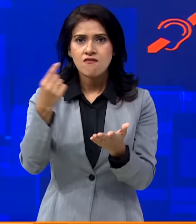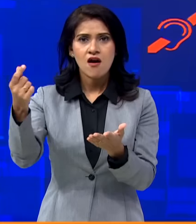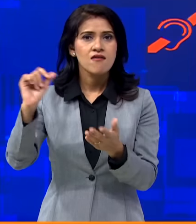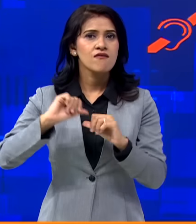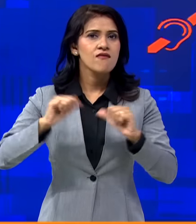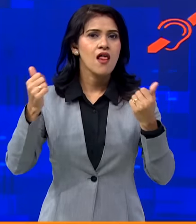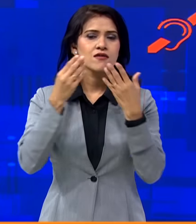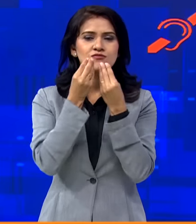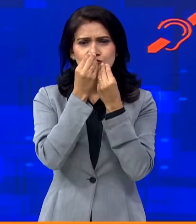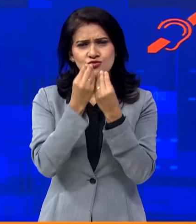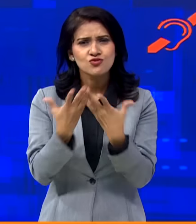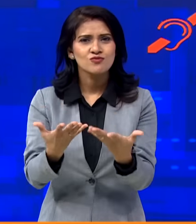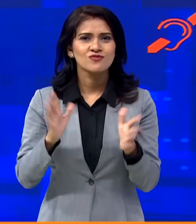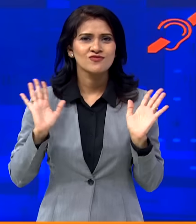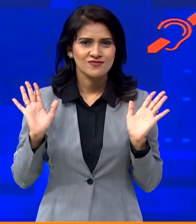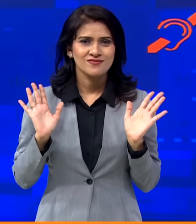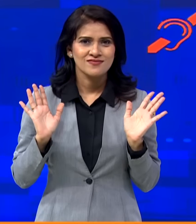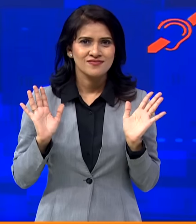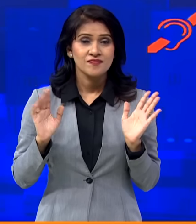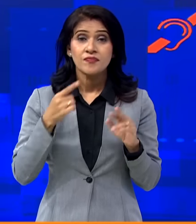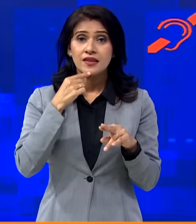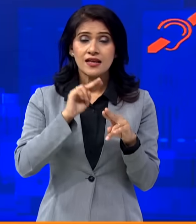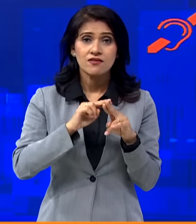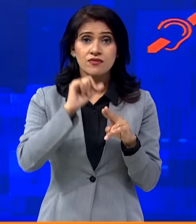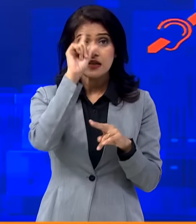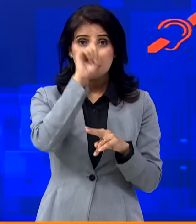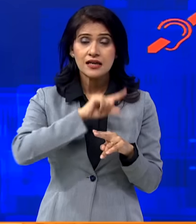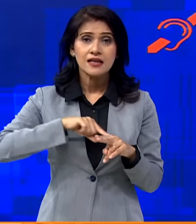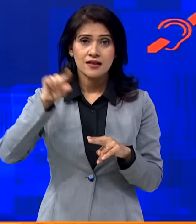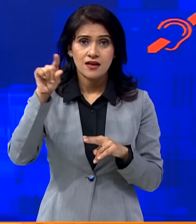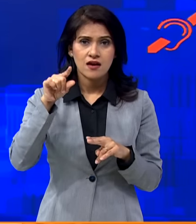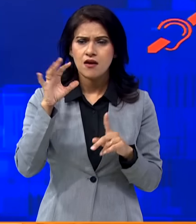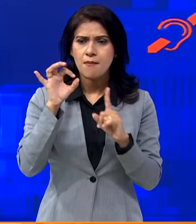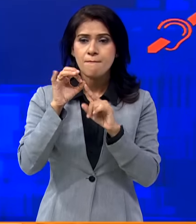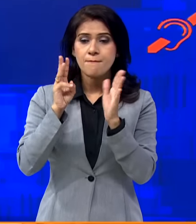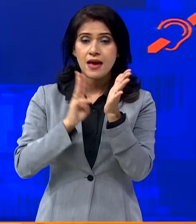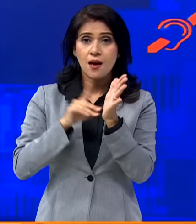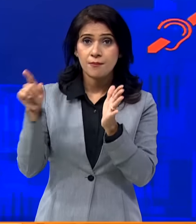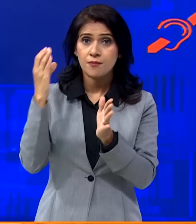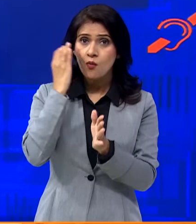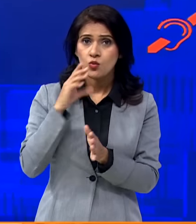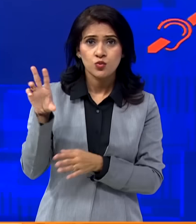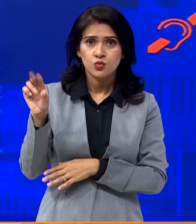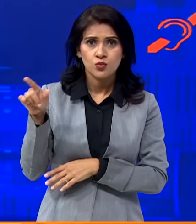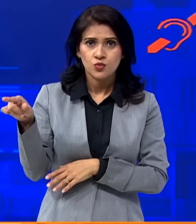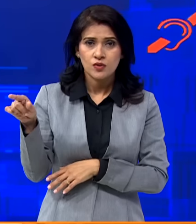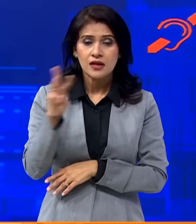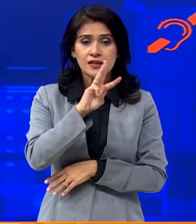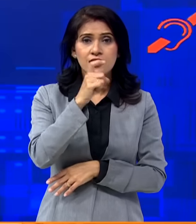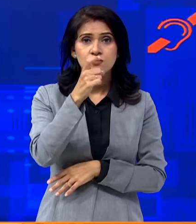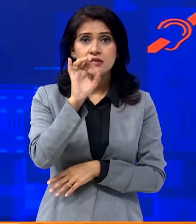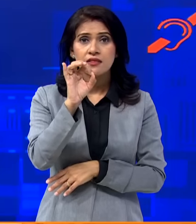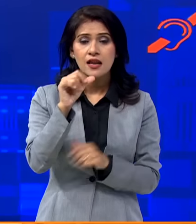है माफ करना अगर देश का प्रधानमंत्री नरेंद्र मोदी ना होते तो ना 370